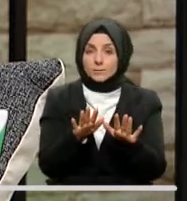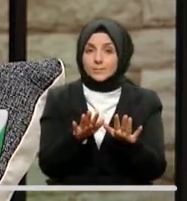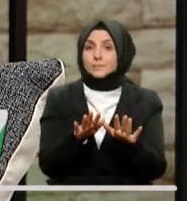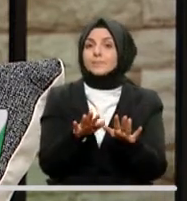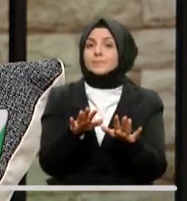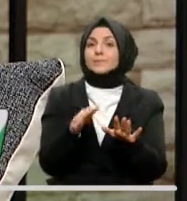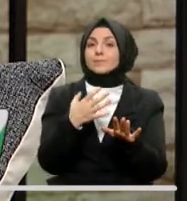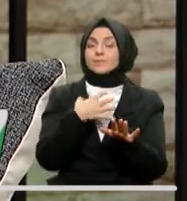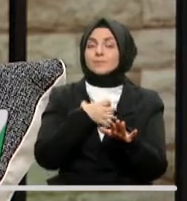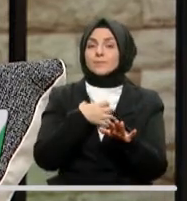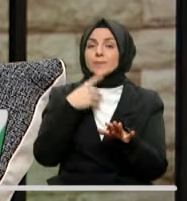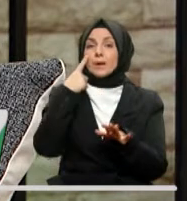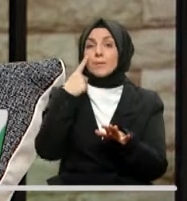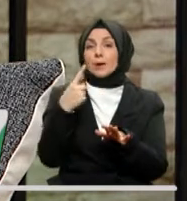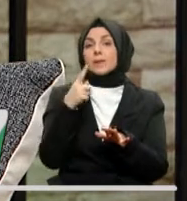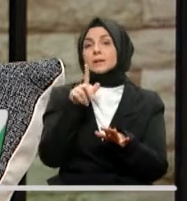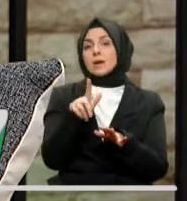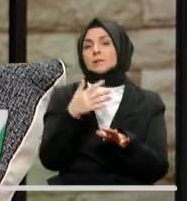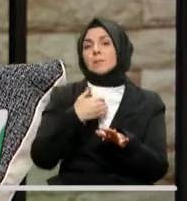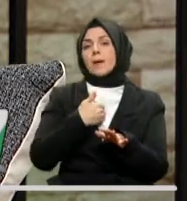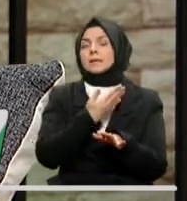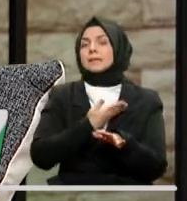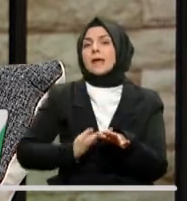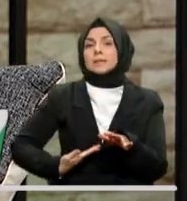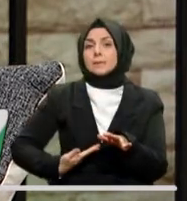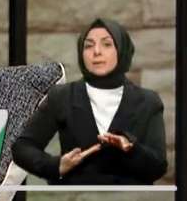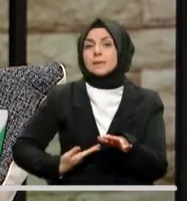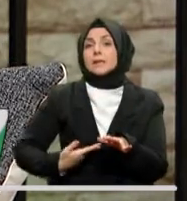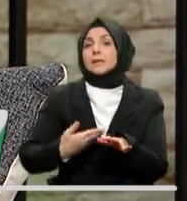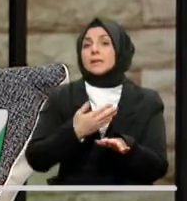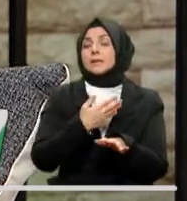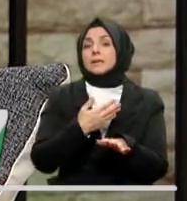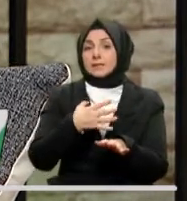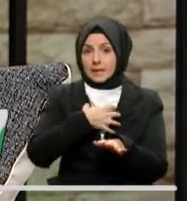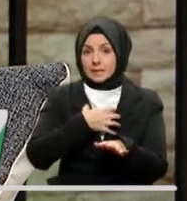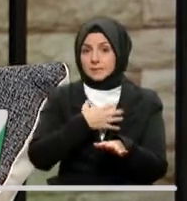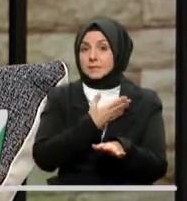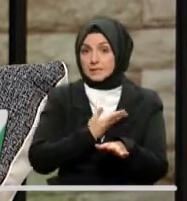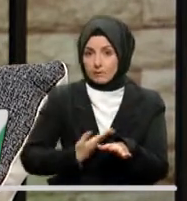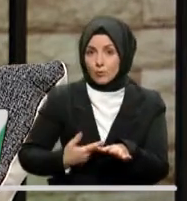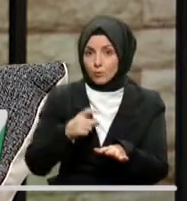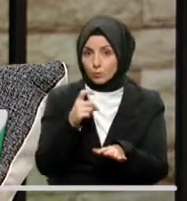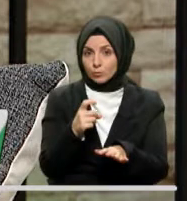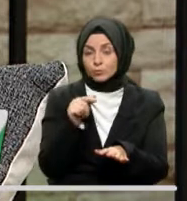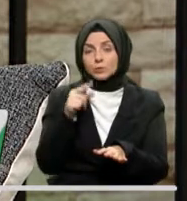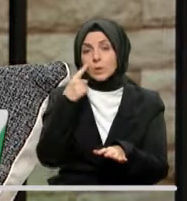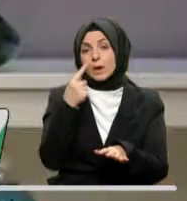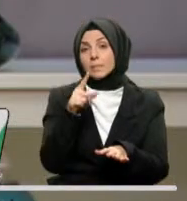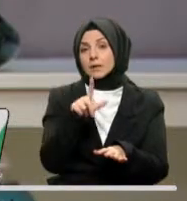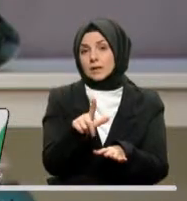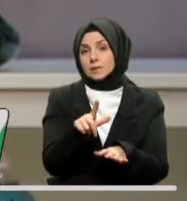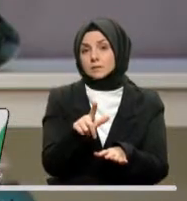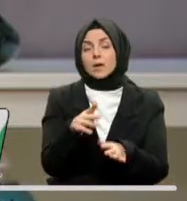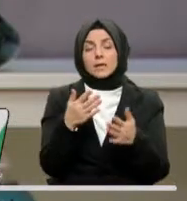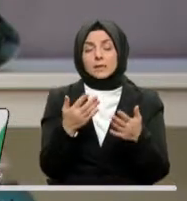seviyorum ben kendimi ne kadar Onaylıyorum buna bakmıyoruz yahut eleştiriye çok kapalıyız Yani dışarıdan eleştiri